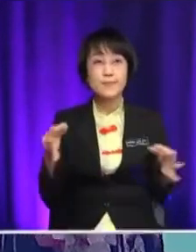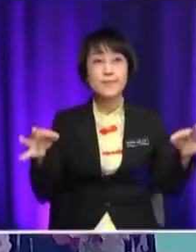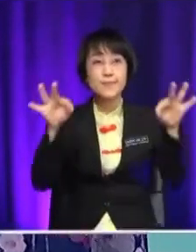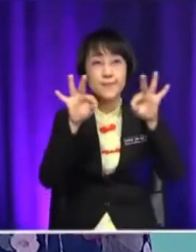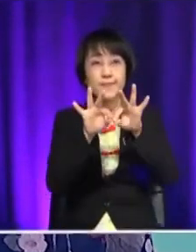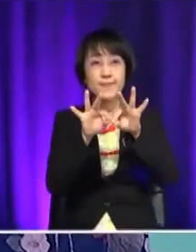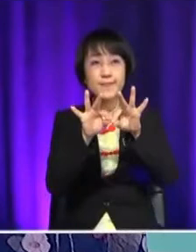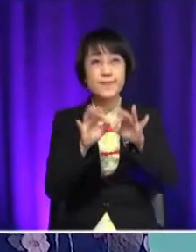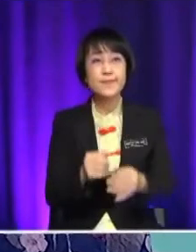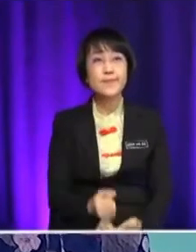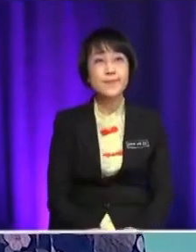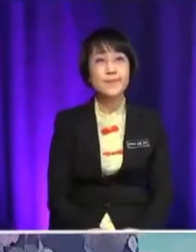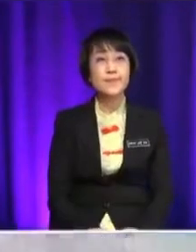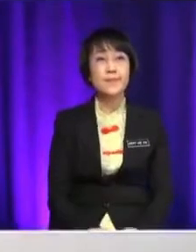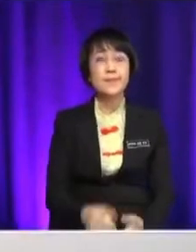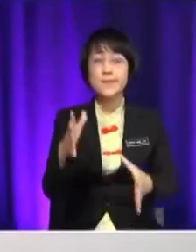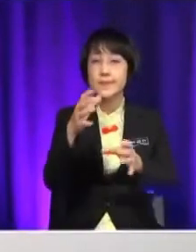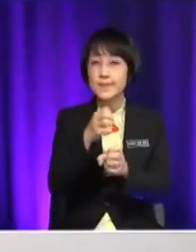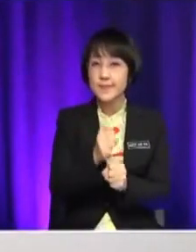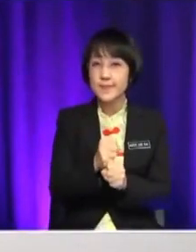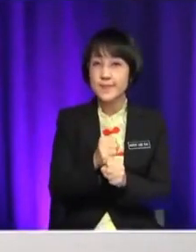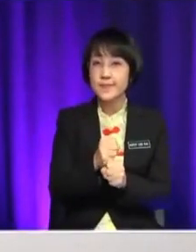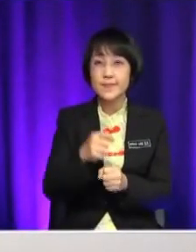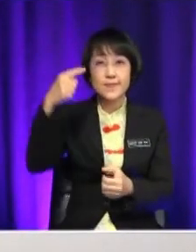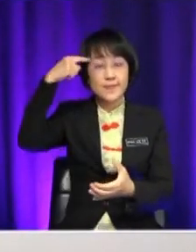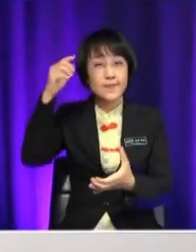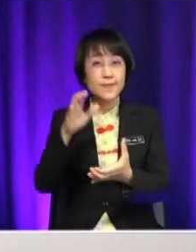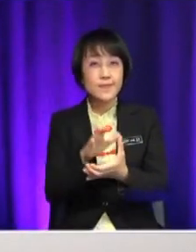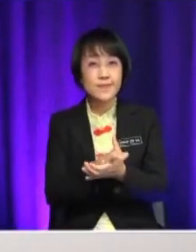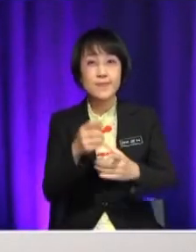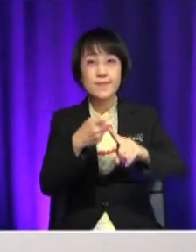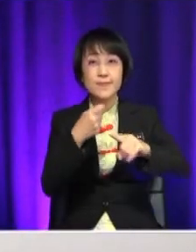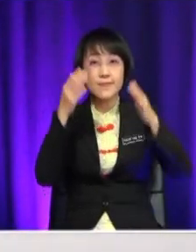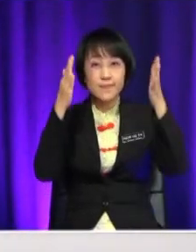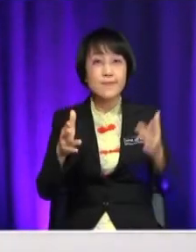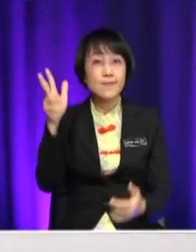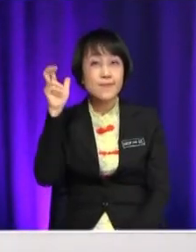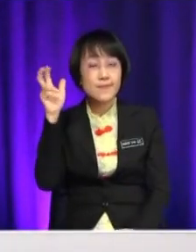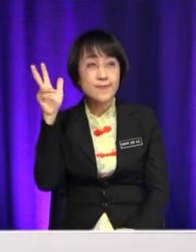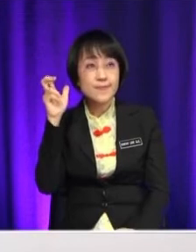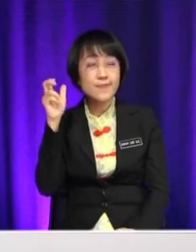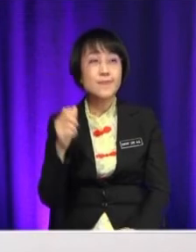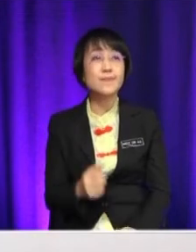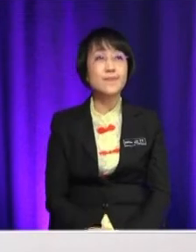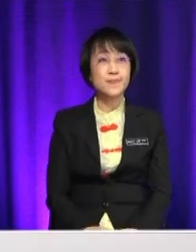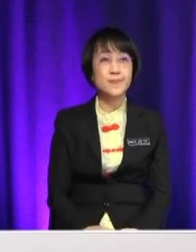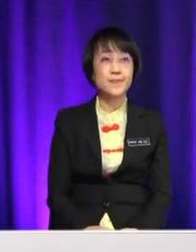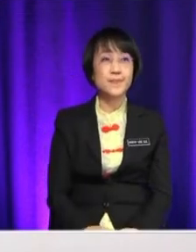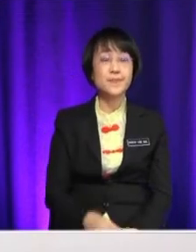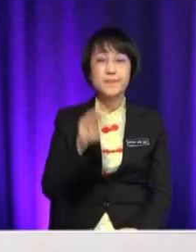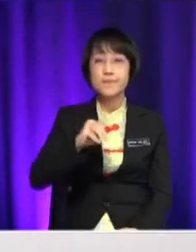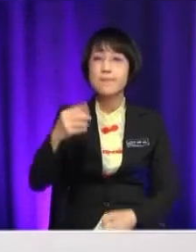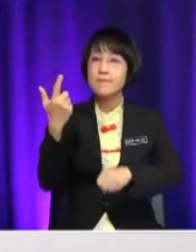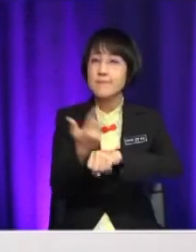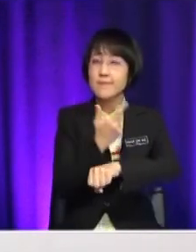kena memperoleh kepercayaan daripada pendengar. Jadi anak-anak SMK Kampung Suhartum 4 akaun kena berlatih